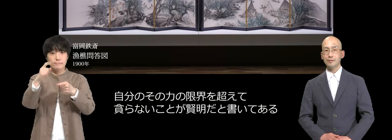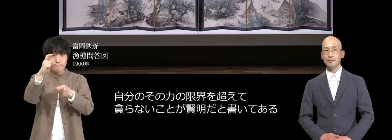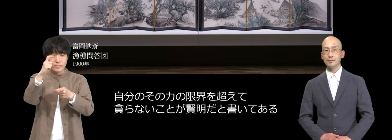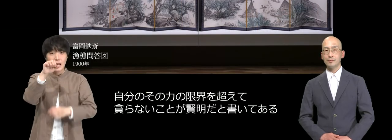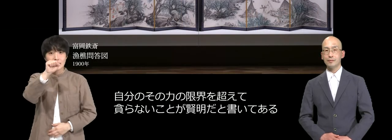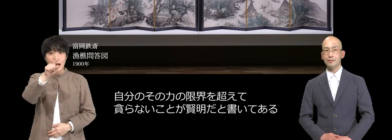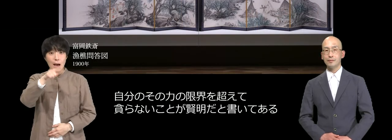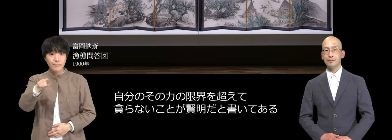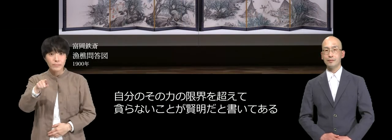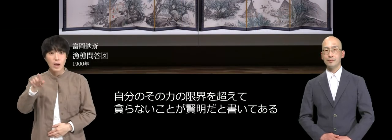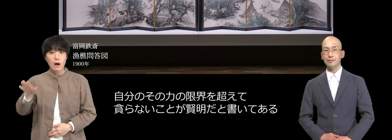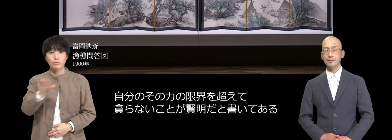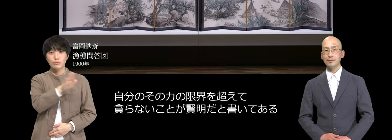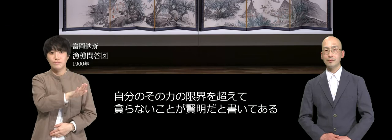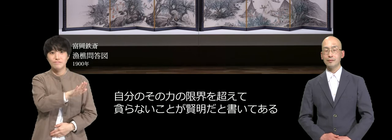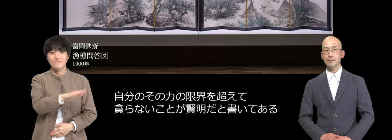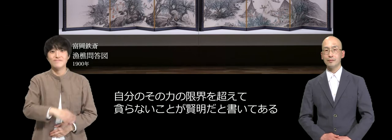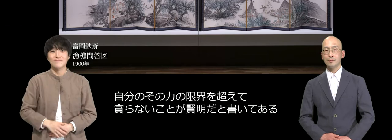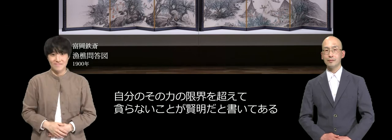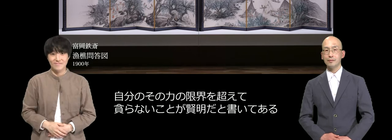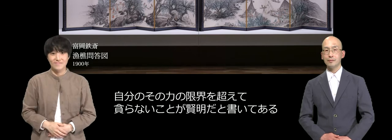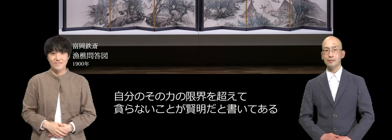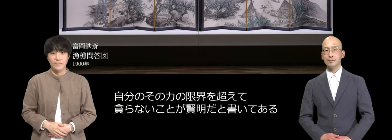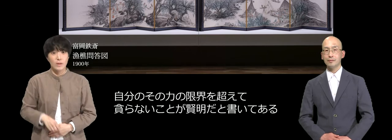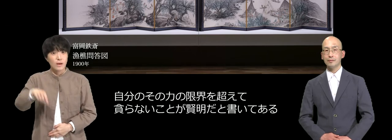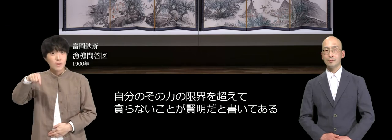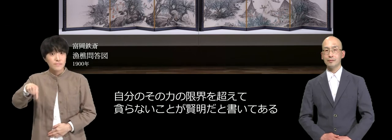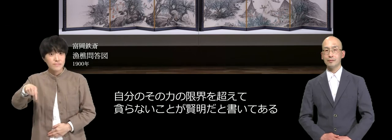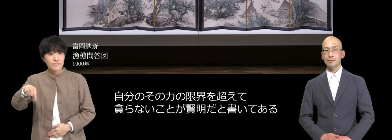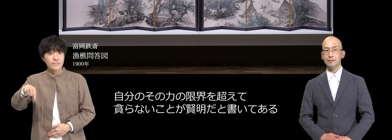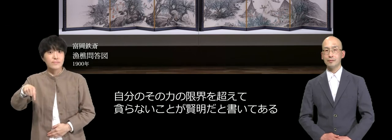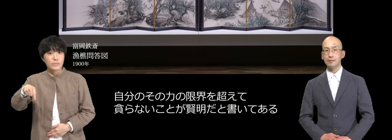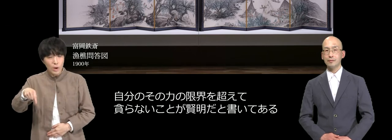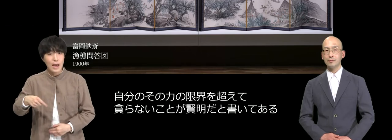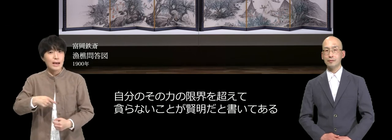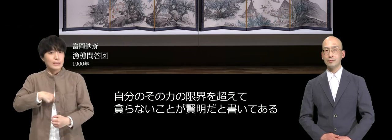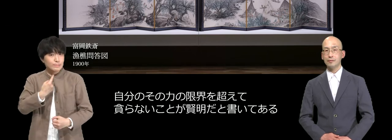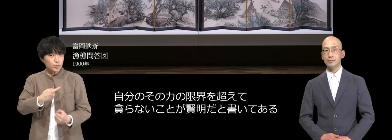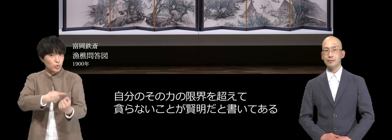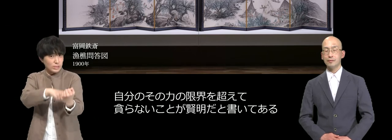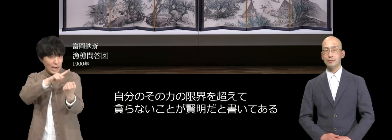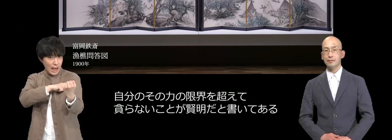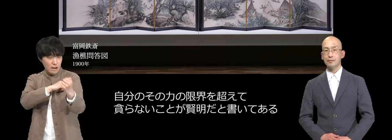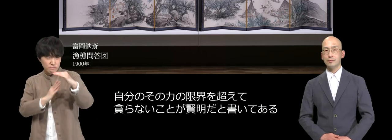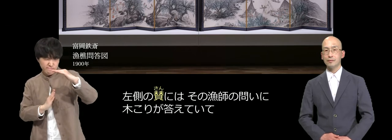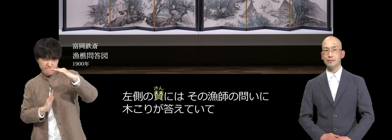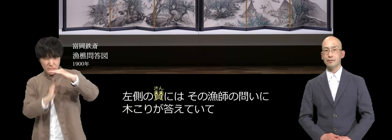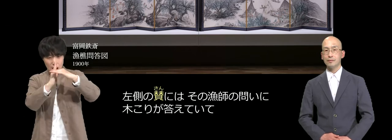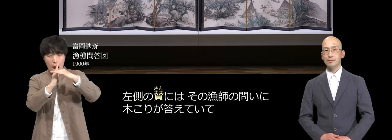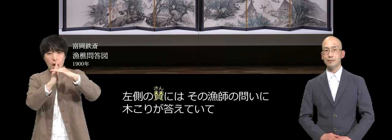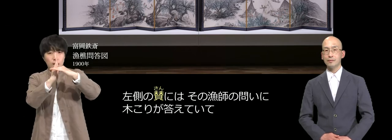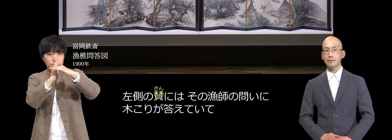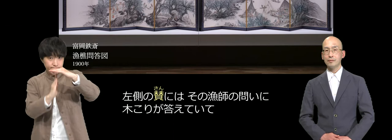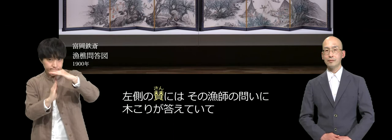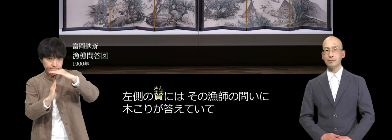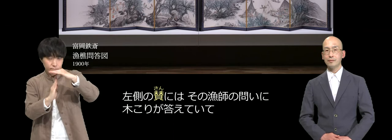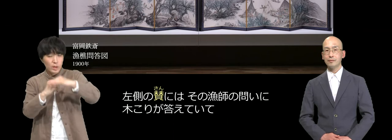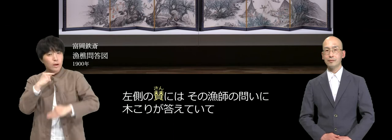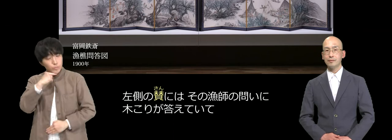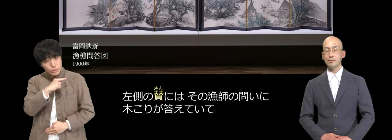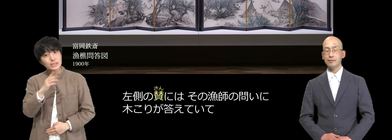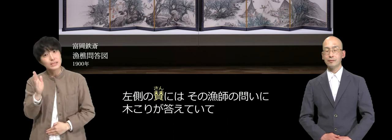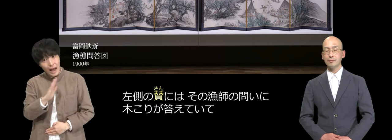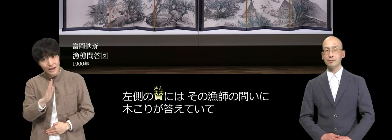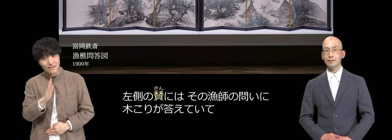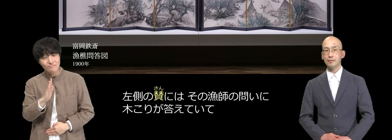を超えてもサボらないことが賢明だっていう風に書いてあると左側の a さん